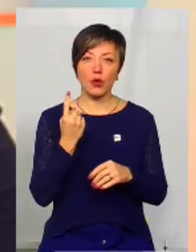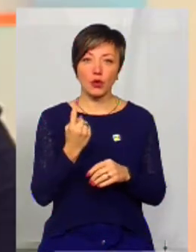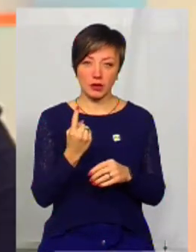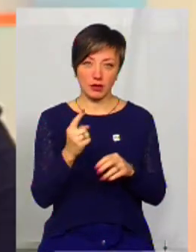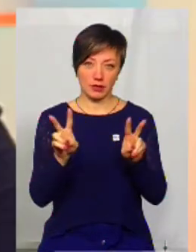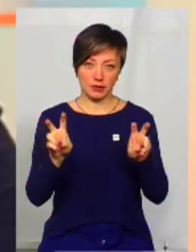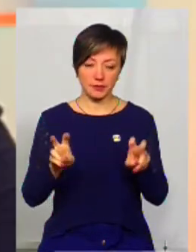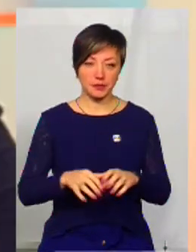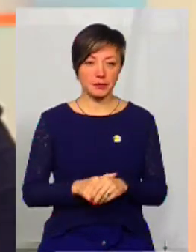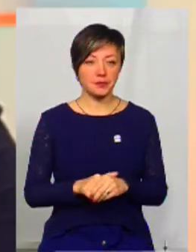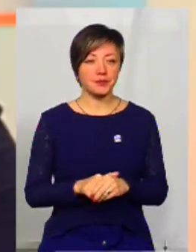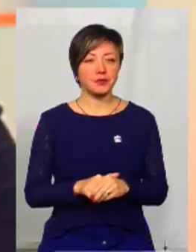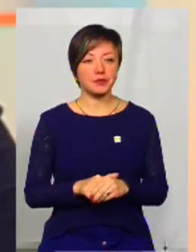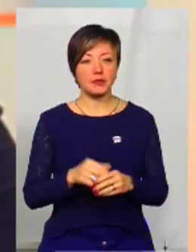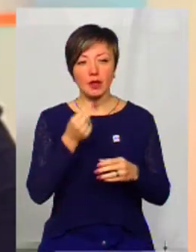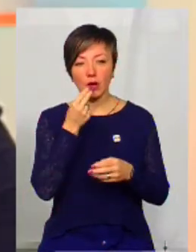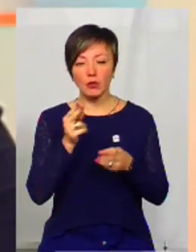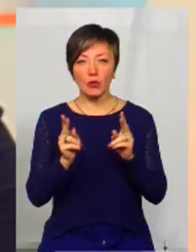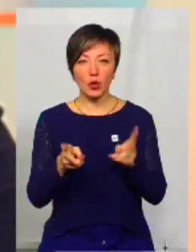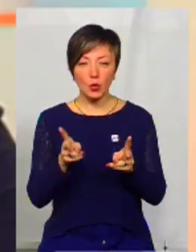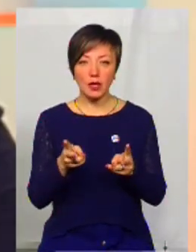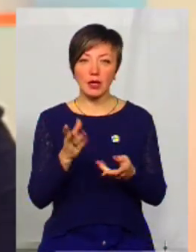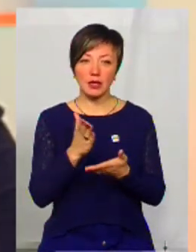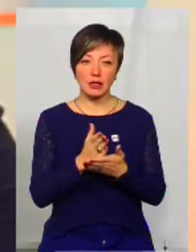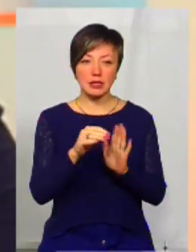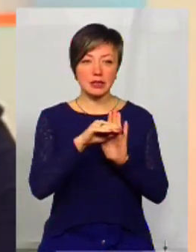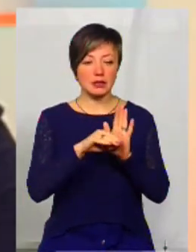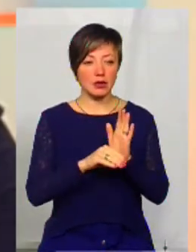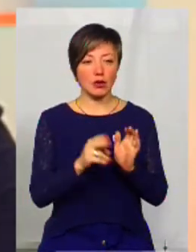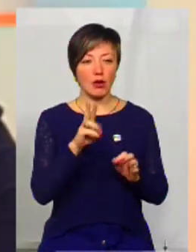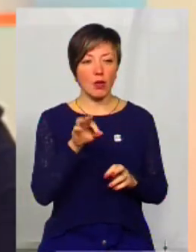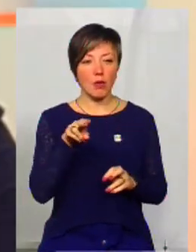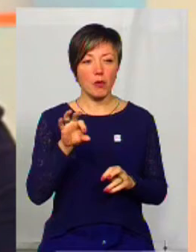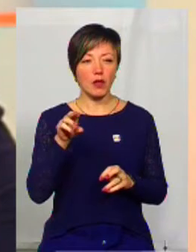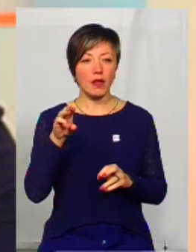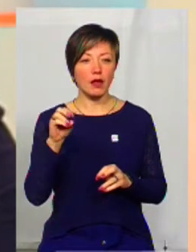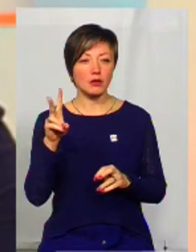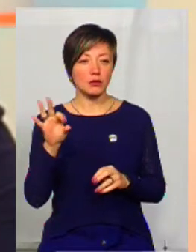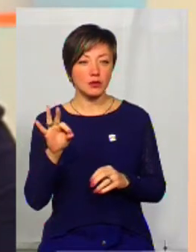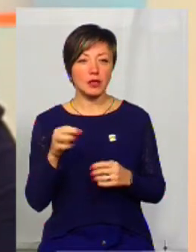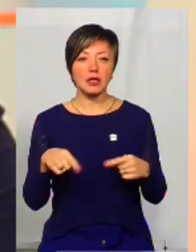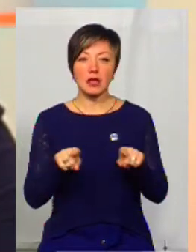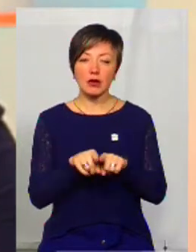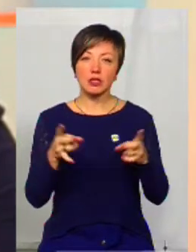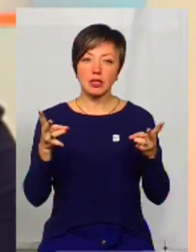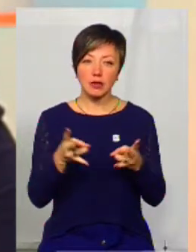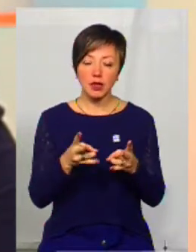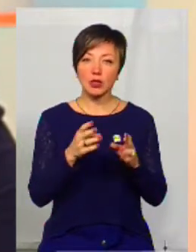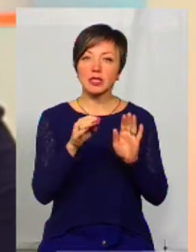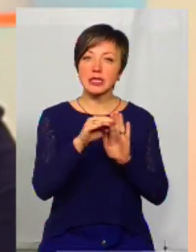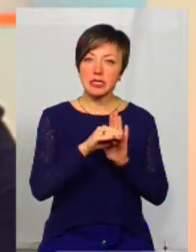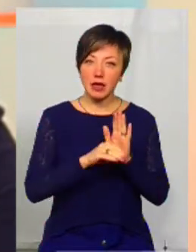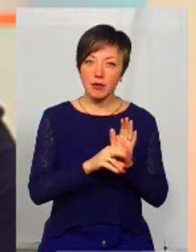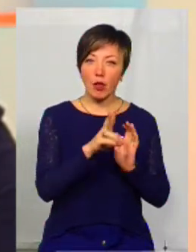нові блюда, які є за системою Клопотенка. Тому що також треба і до